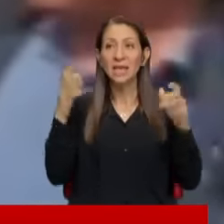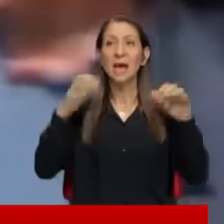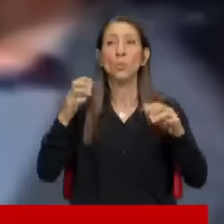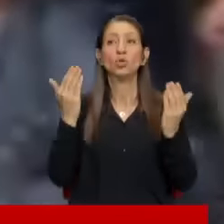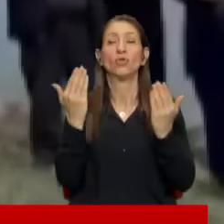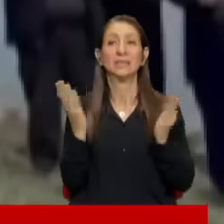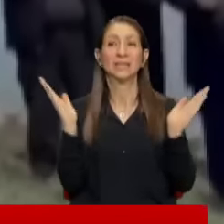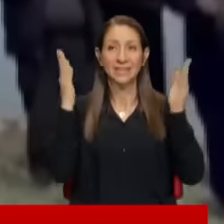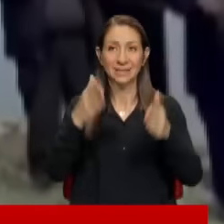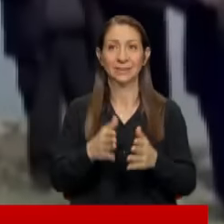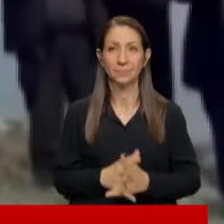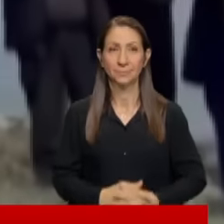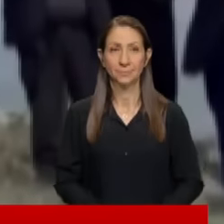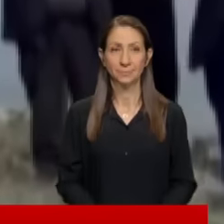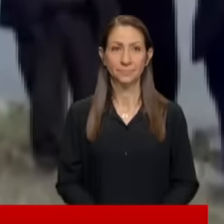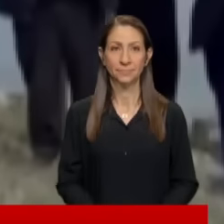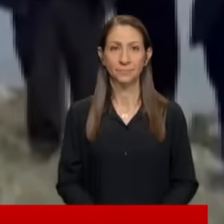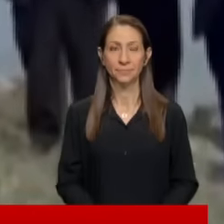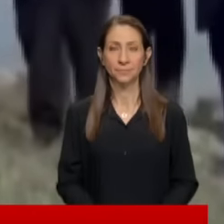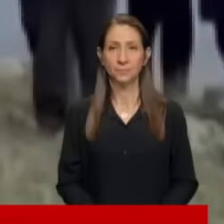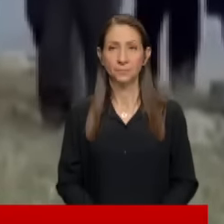yağmur duasına çıktı.